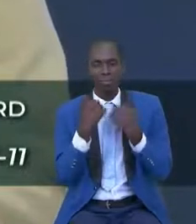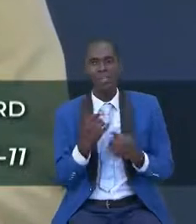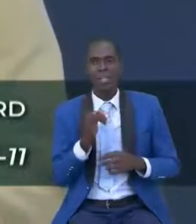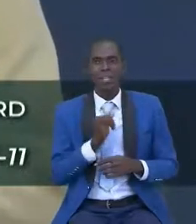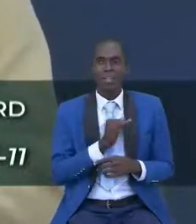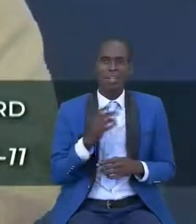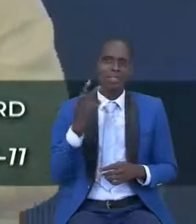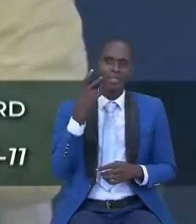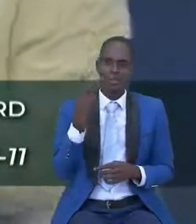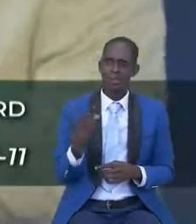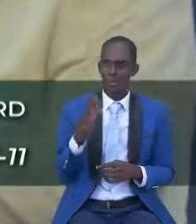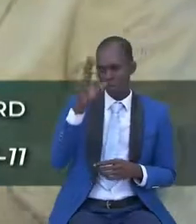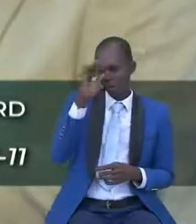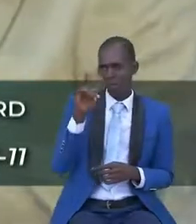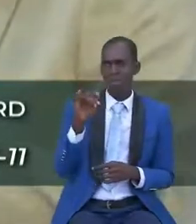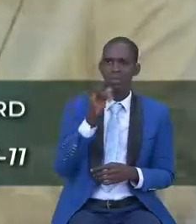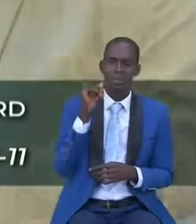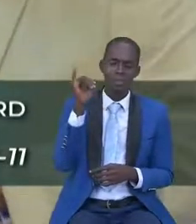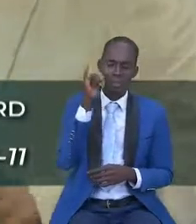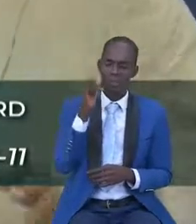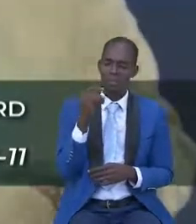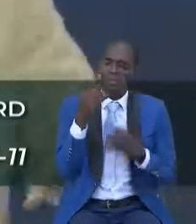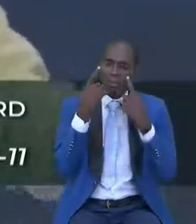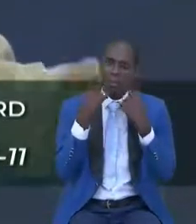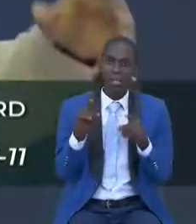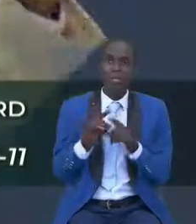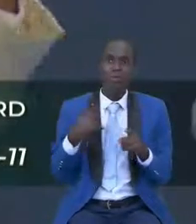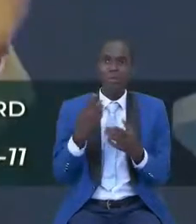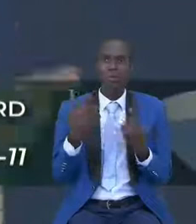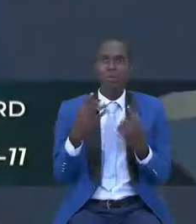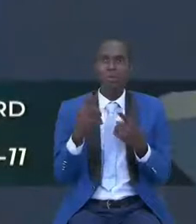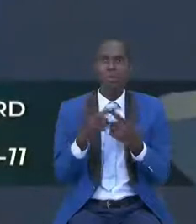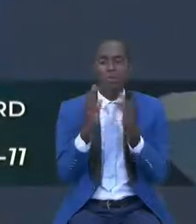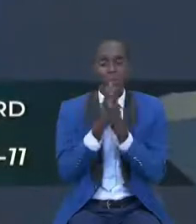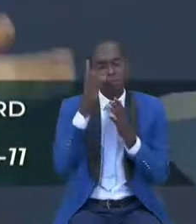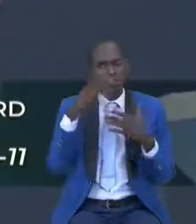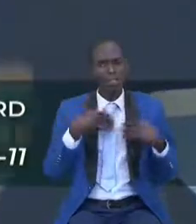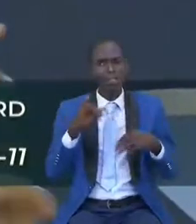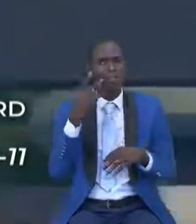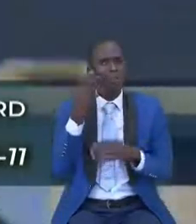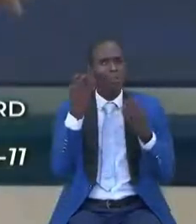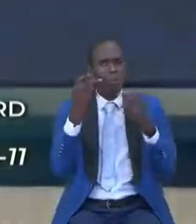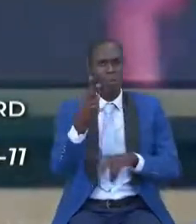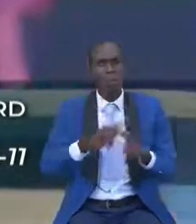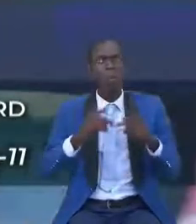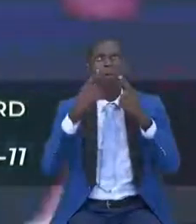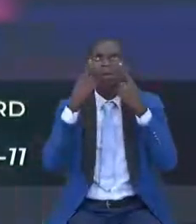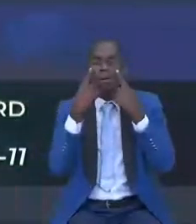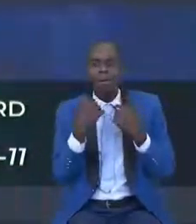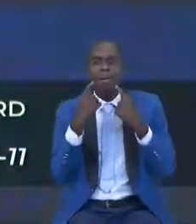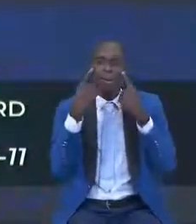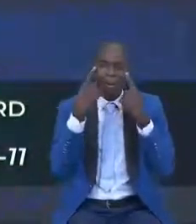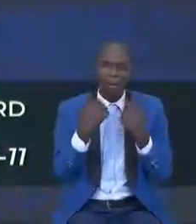de pleurer la nuit dernière quand on voulait prier pour la guérison, il y avait des gens